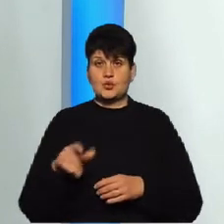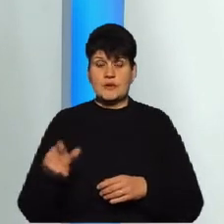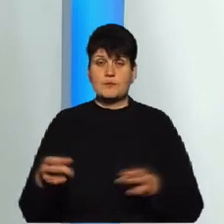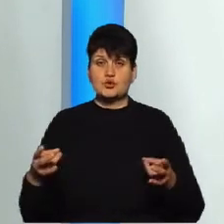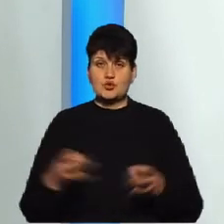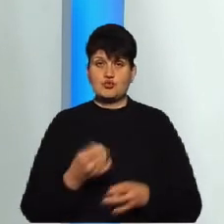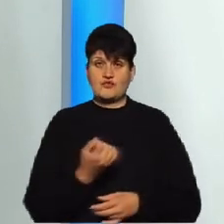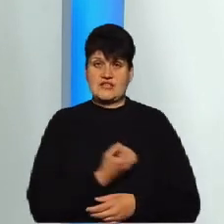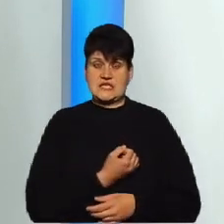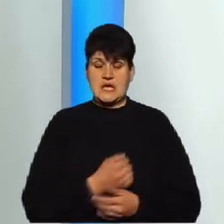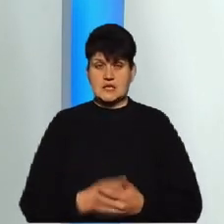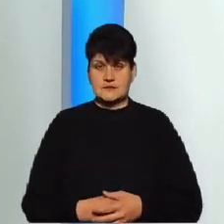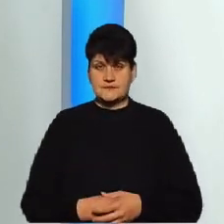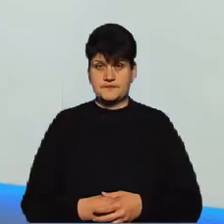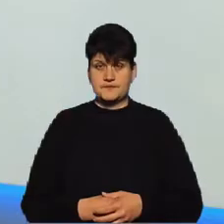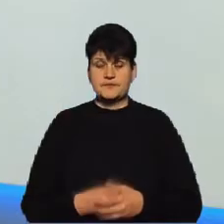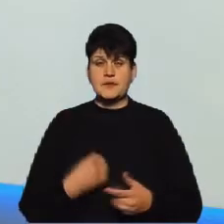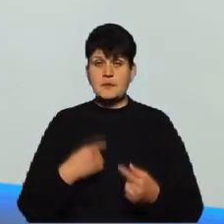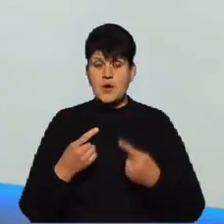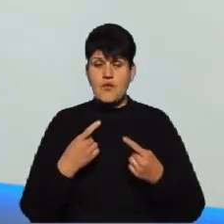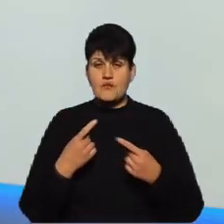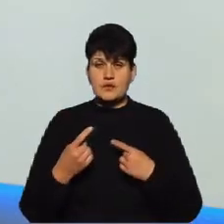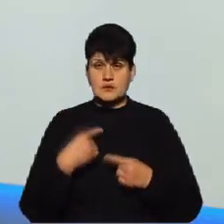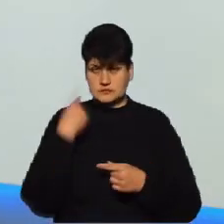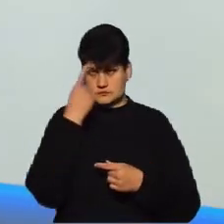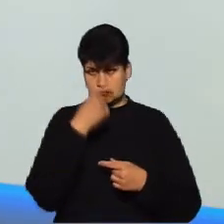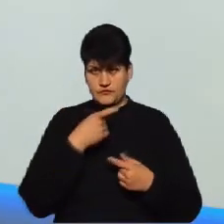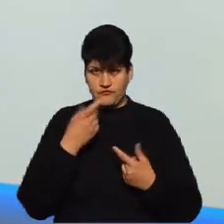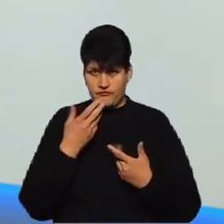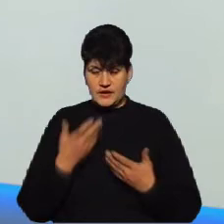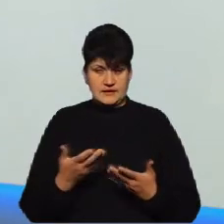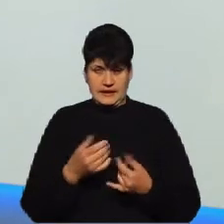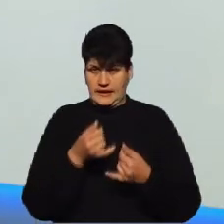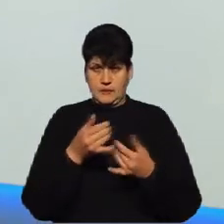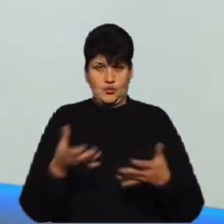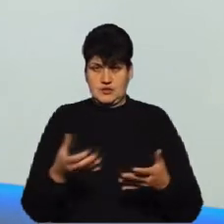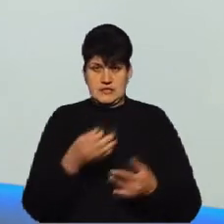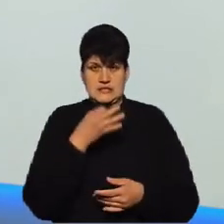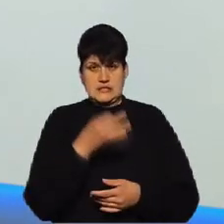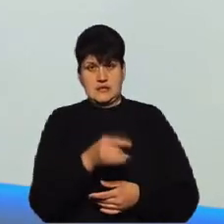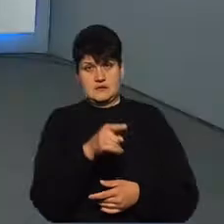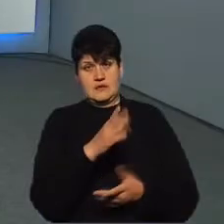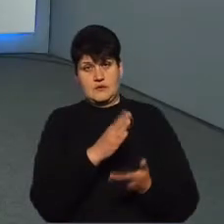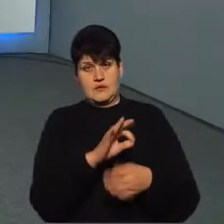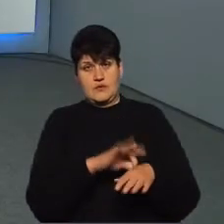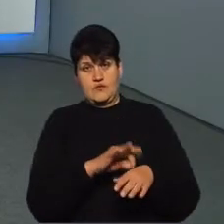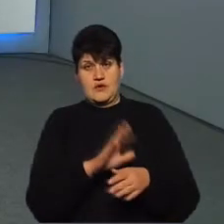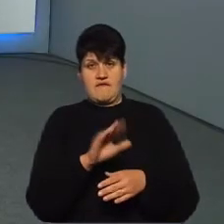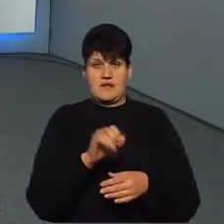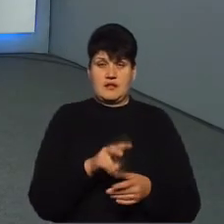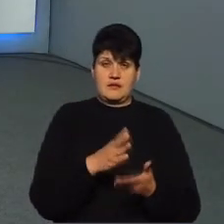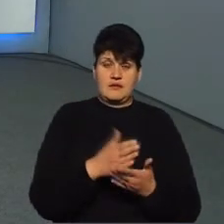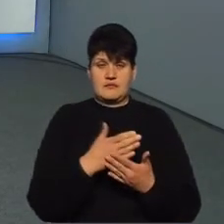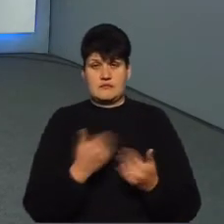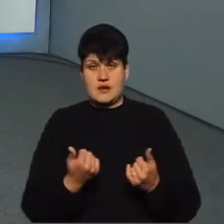вакцинації. Ми говорили про те, що за зовнішнім виглядом не можна відслідкувати, чи людина має ВІЛ, чи не має, вже лише на